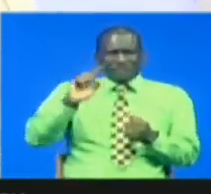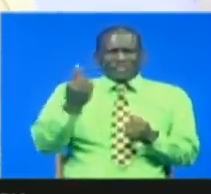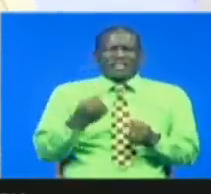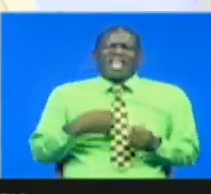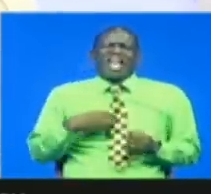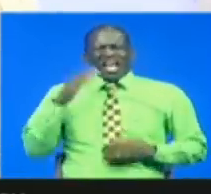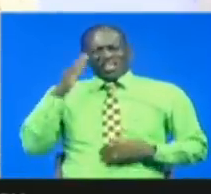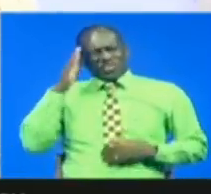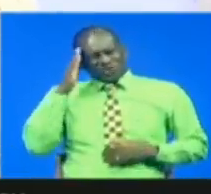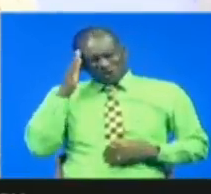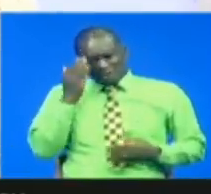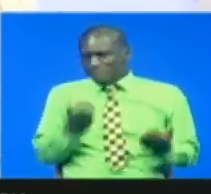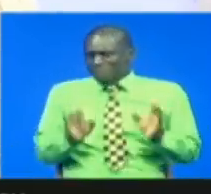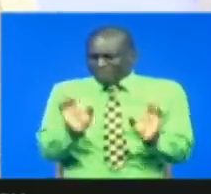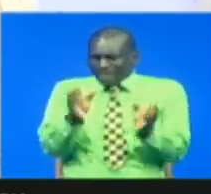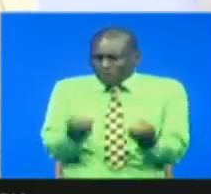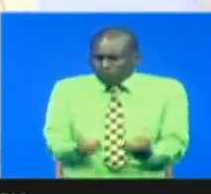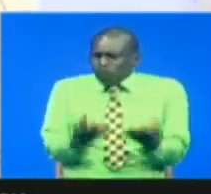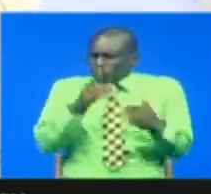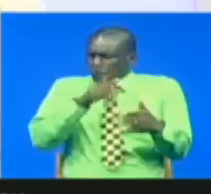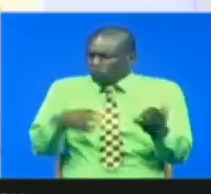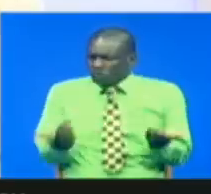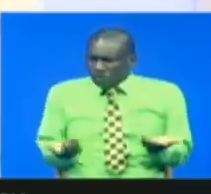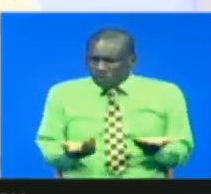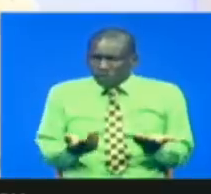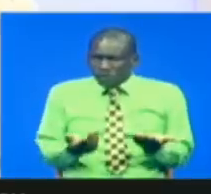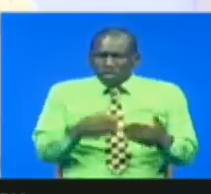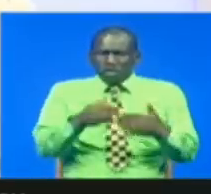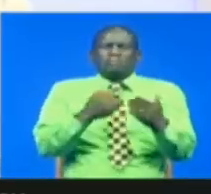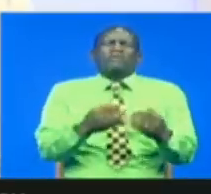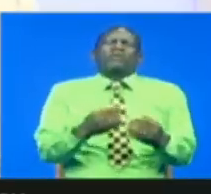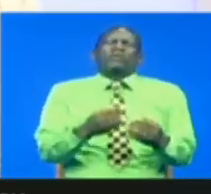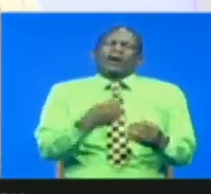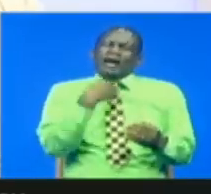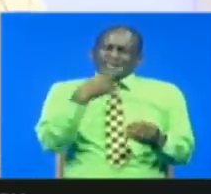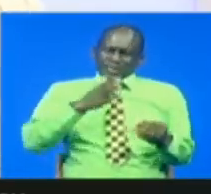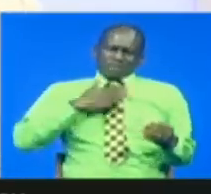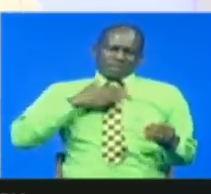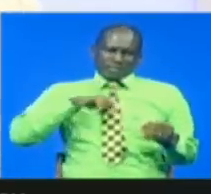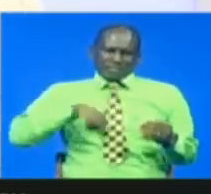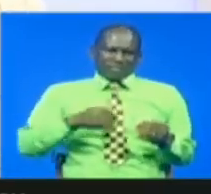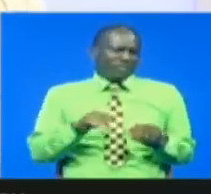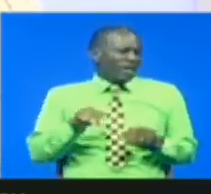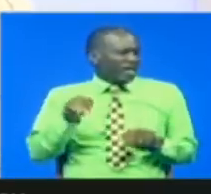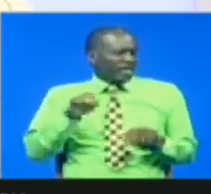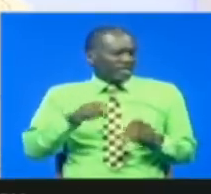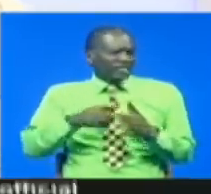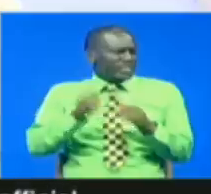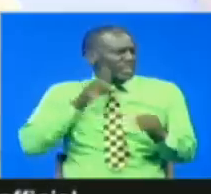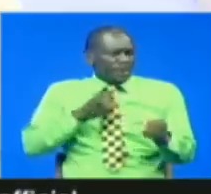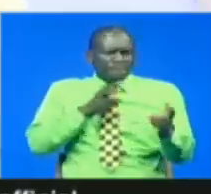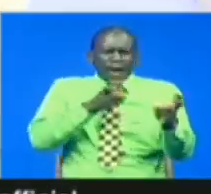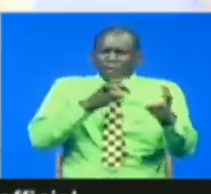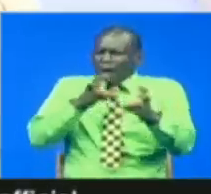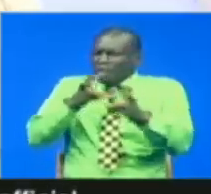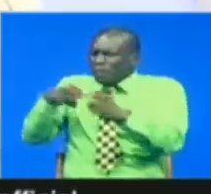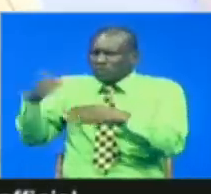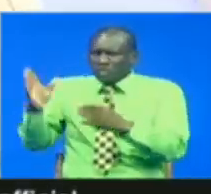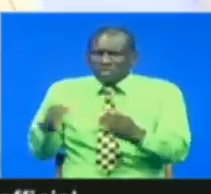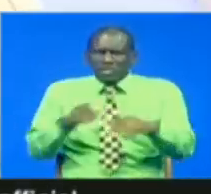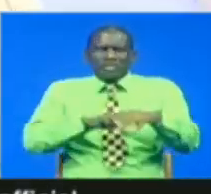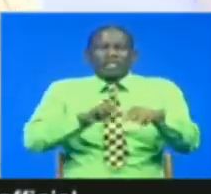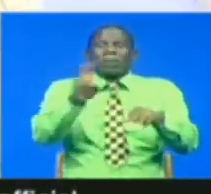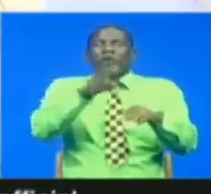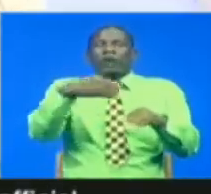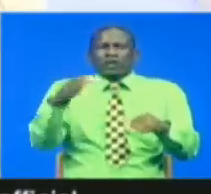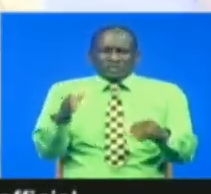ni gas explosion or what. Kabla sijajibu ndani ya moyo, milio ya risasi ikaanza. Kuangalia kule nje kulikuwa na mteja